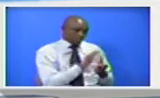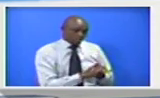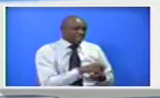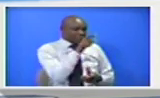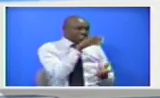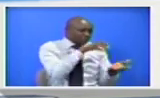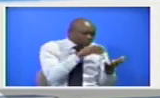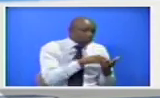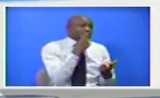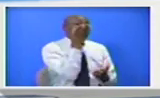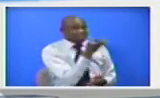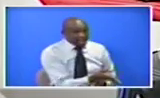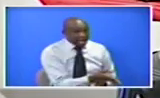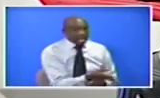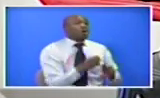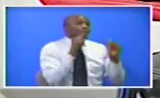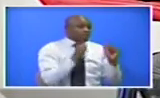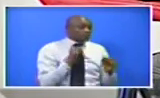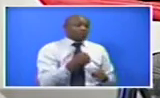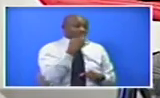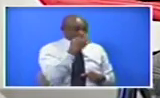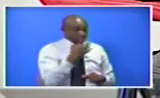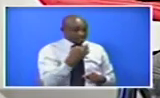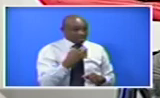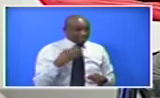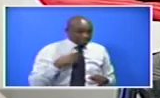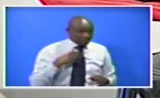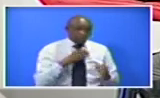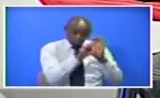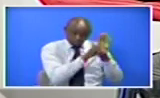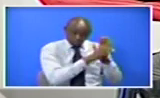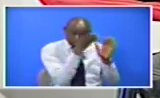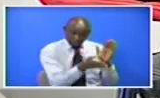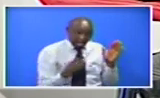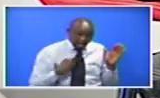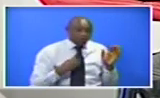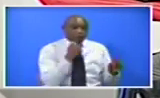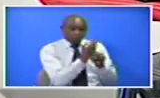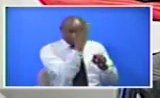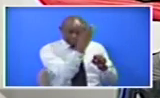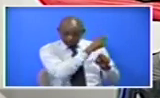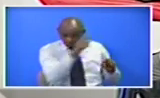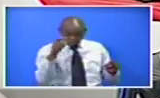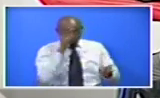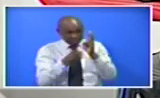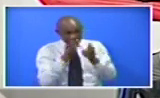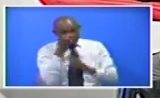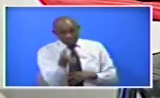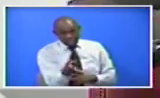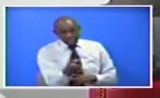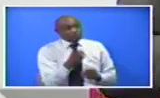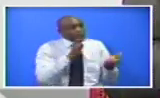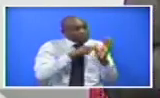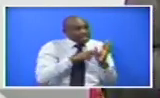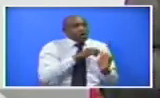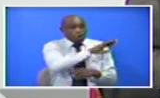nyadhifa nasema zipo zitakuwa kati ya wale ambao katiba imepeana nyadhifa 14 hadi 22 za mawaziri, kwa hivyo kati ya